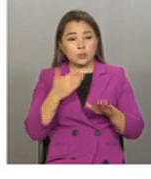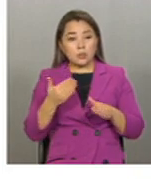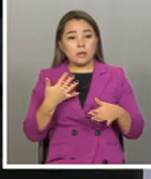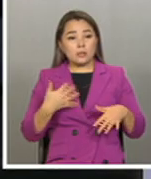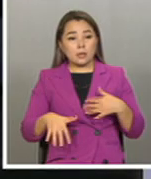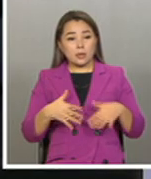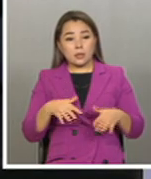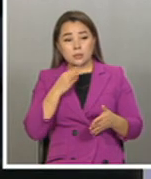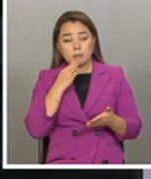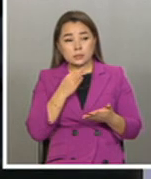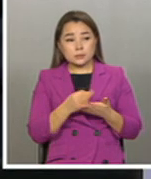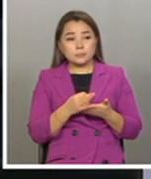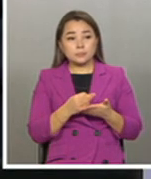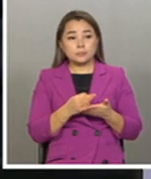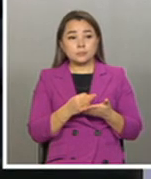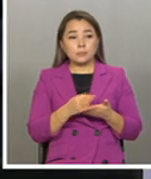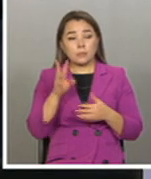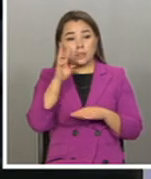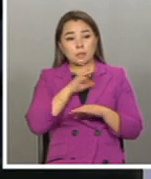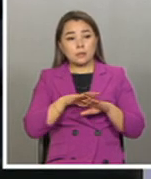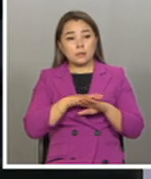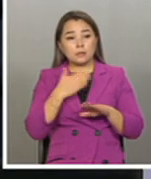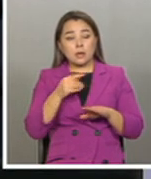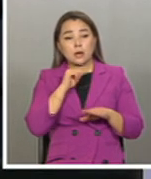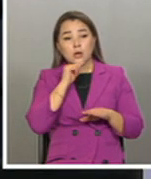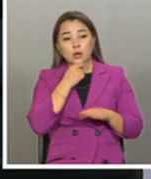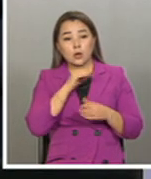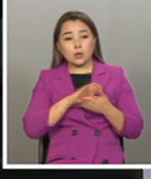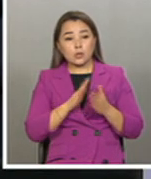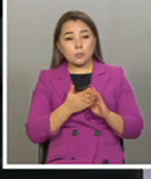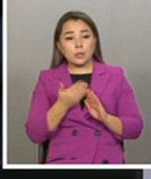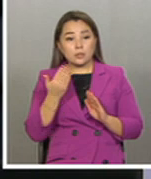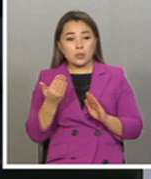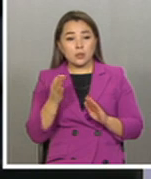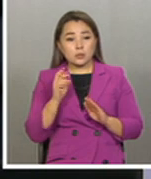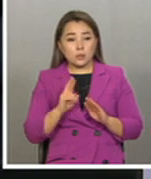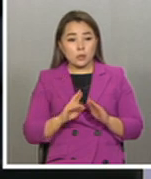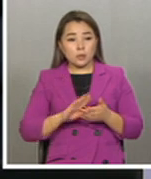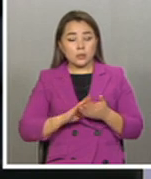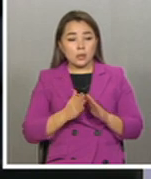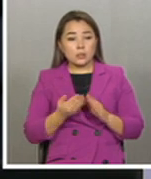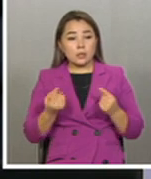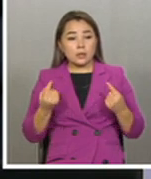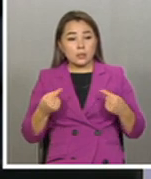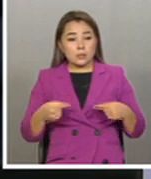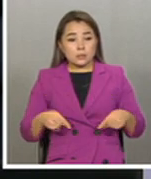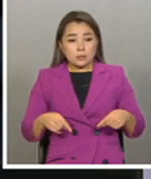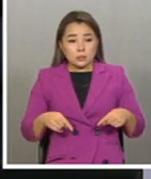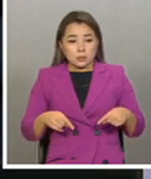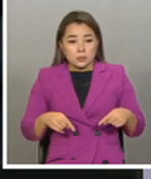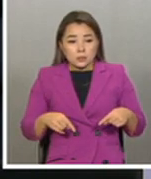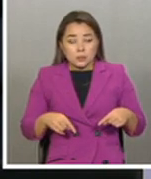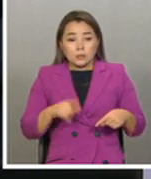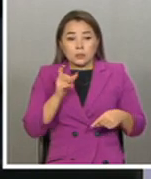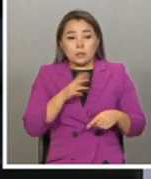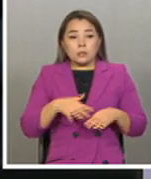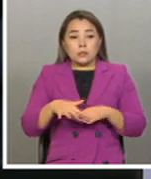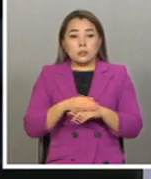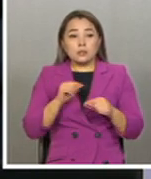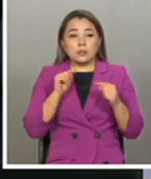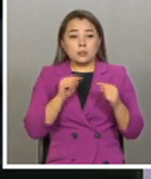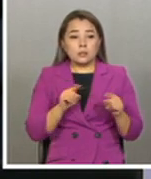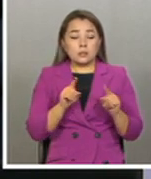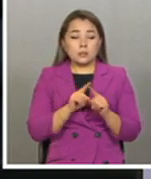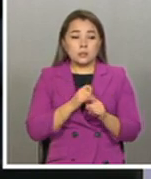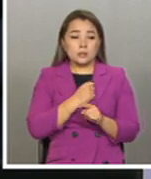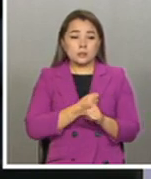әлсіздігі, елдегі экономикалық әлеуметтік дағдарыс халықтың наразылығын